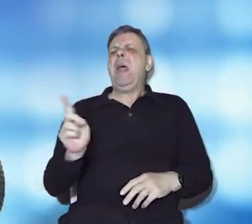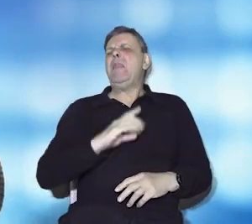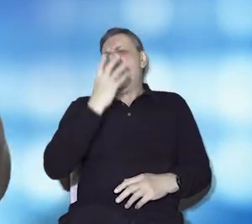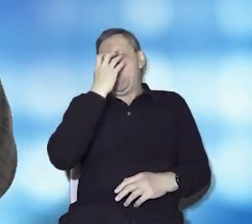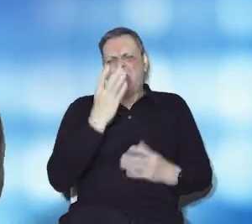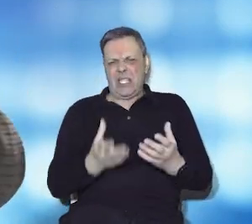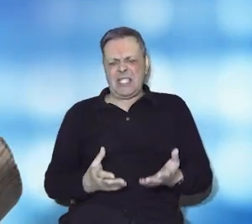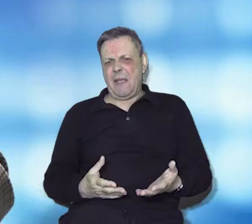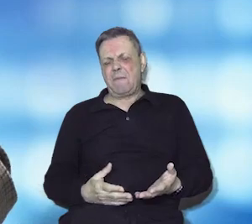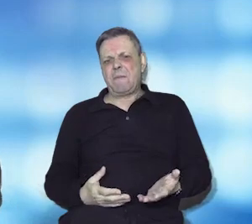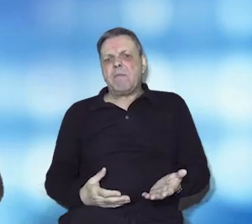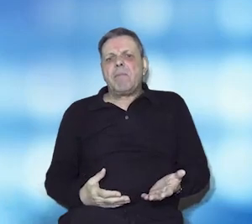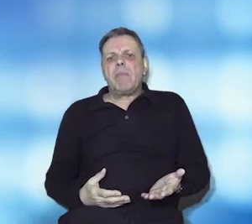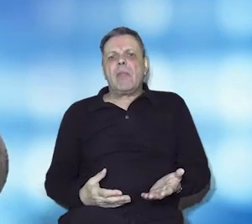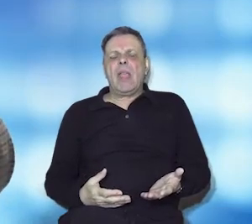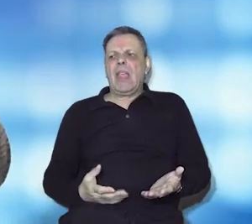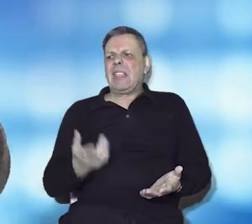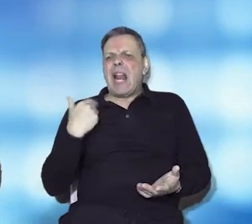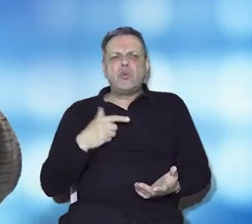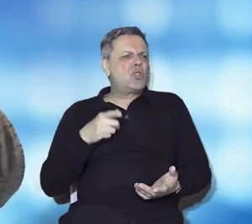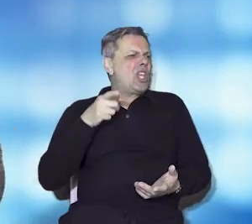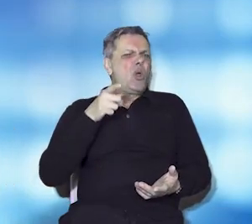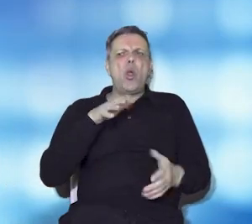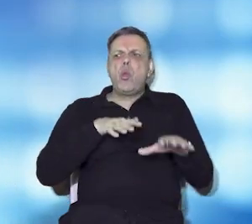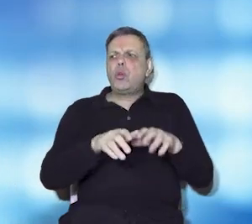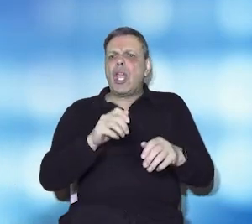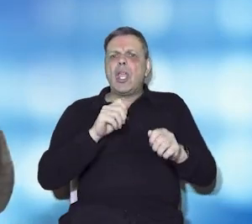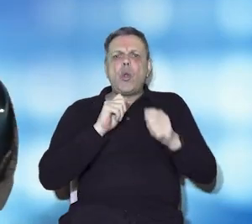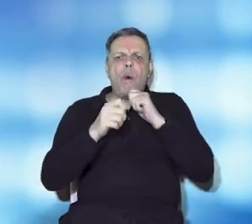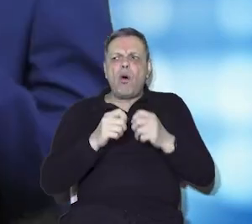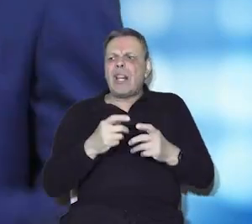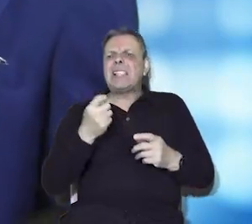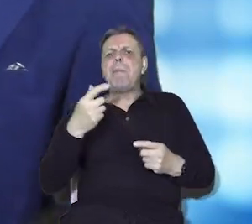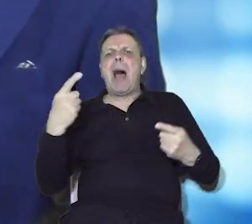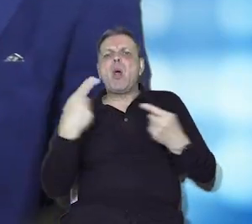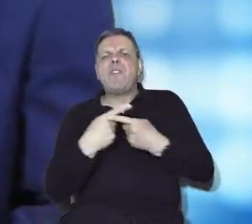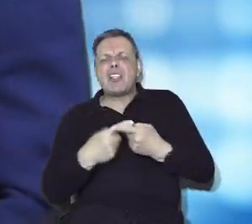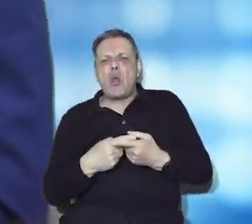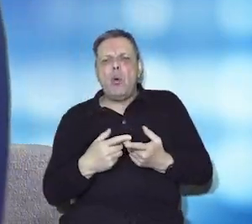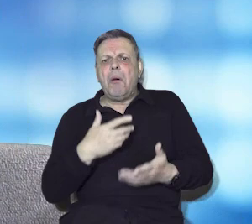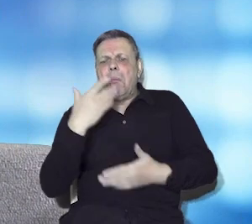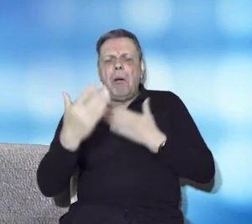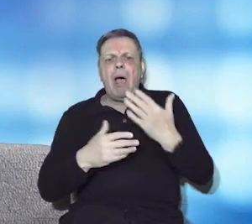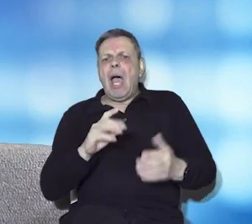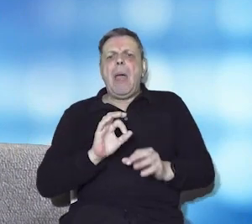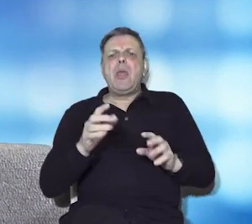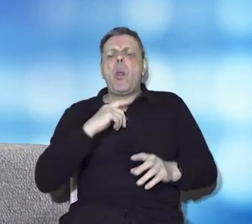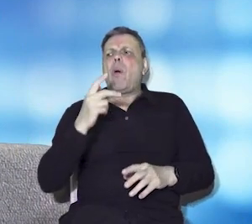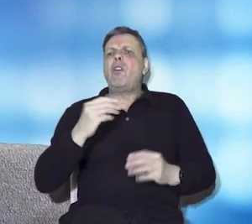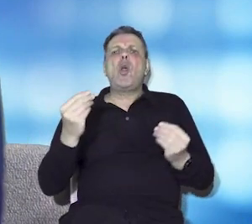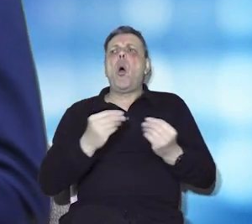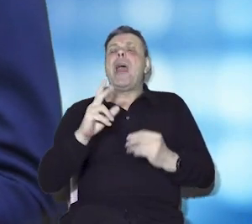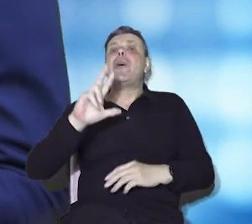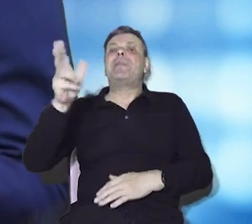se, jesu se to njih dvojica dogovorili da se malo svađaju, je, ali a onda niko ne govori o nečem trećem.